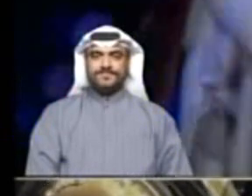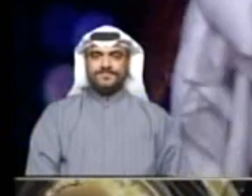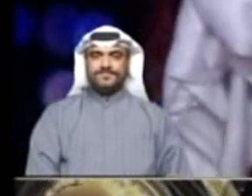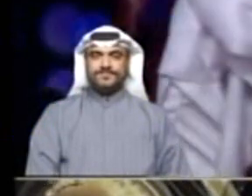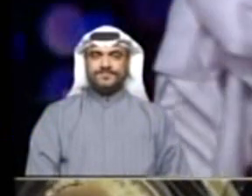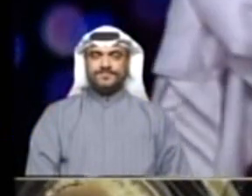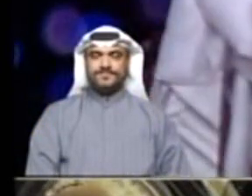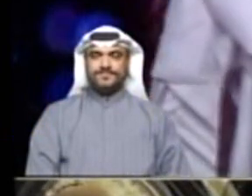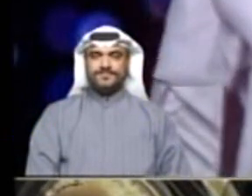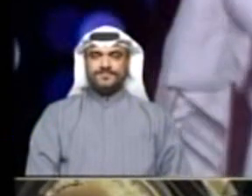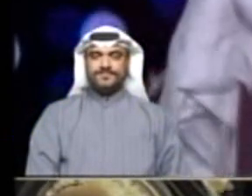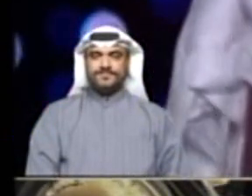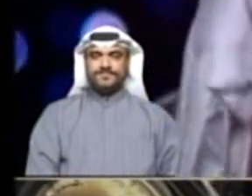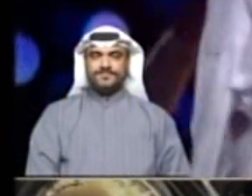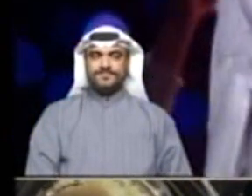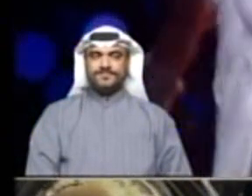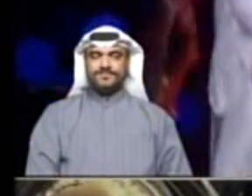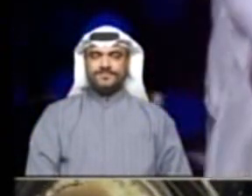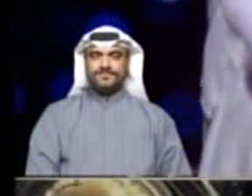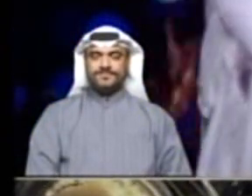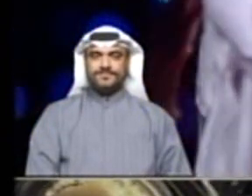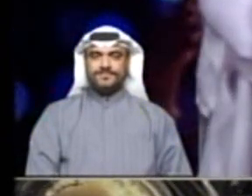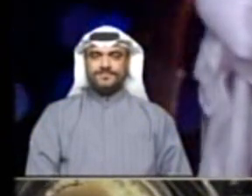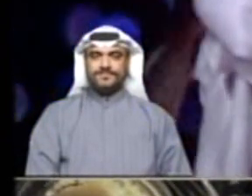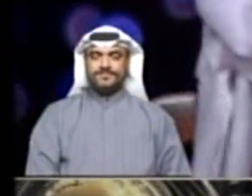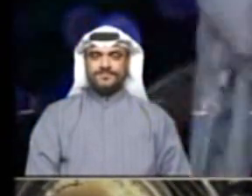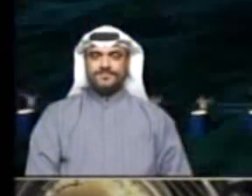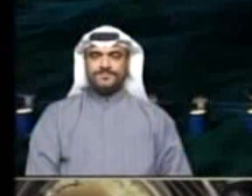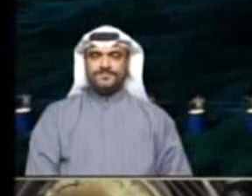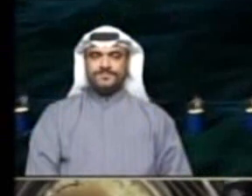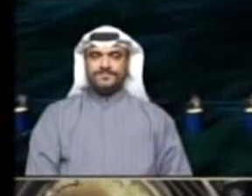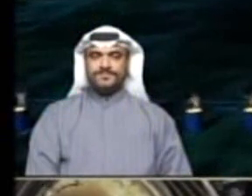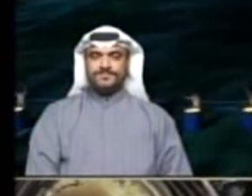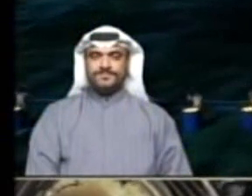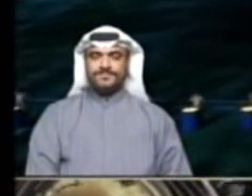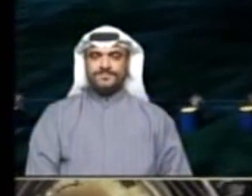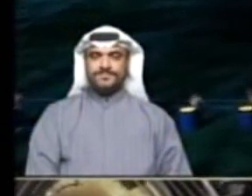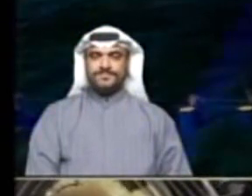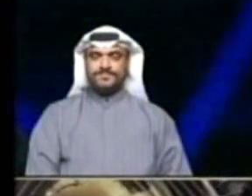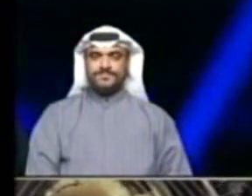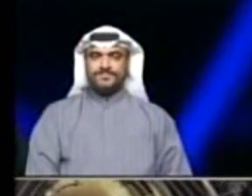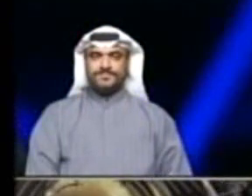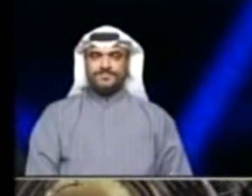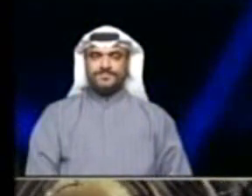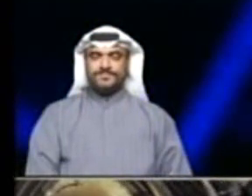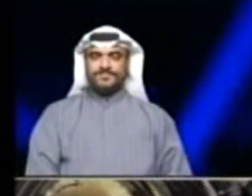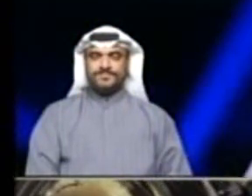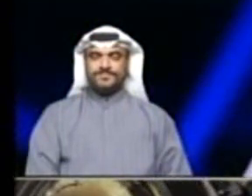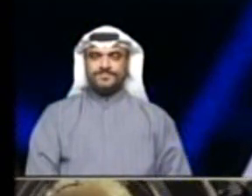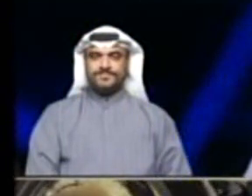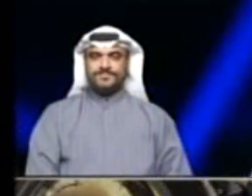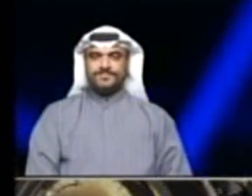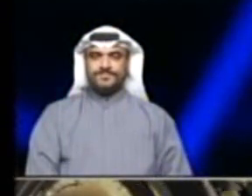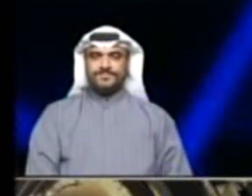المكان، حنا شعب صباحنا حامي العرين في دار أبو ناصر لقانا